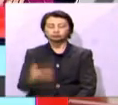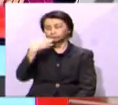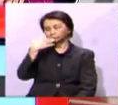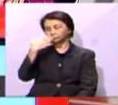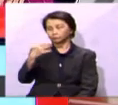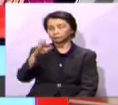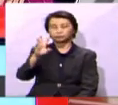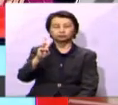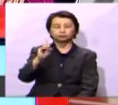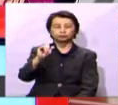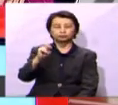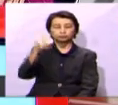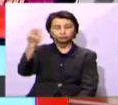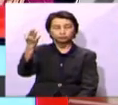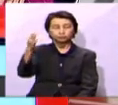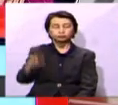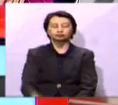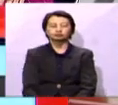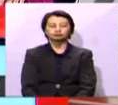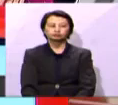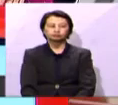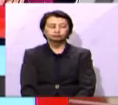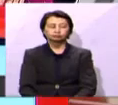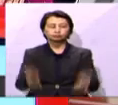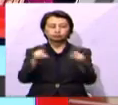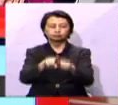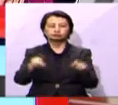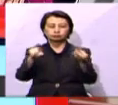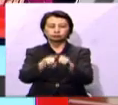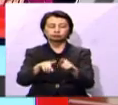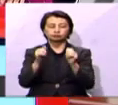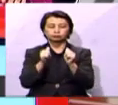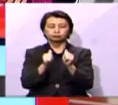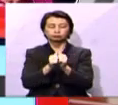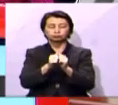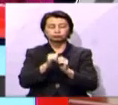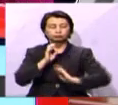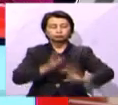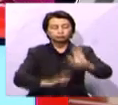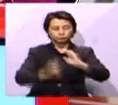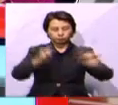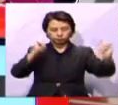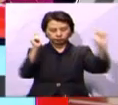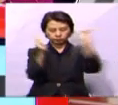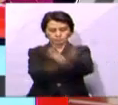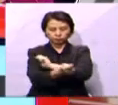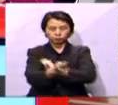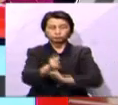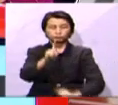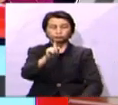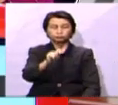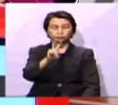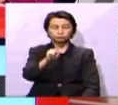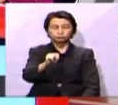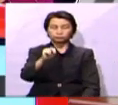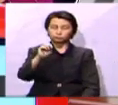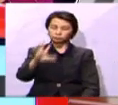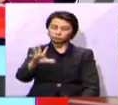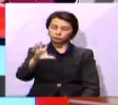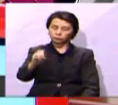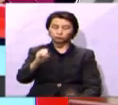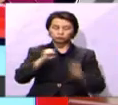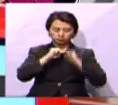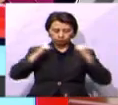Terima kasih Wan Muhammad Hafiz Husin. Sejajar dengan aspirasi transformasi nasional 2050